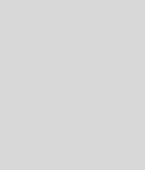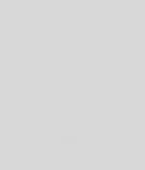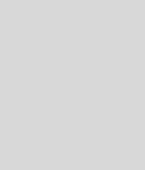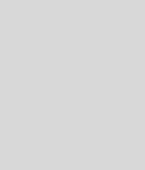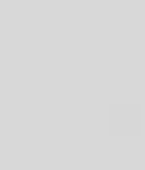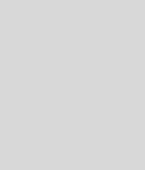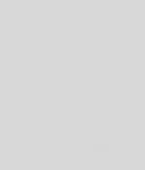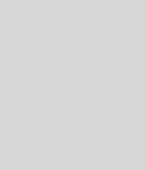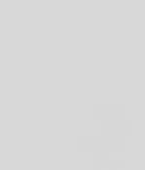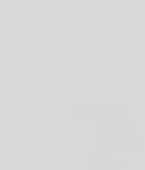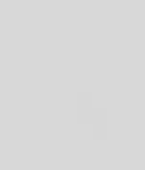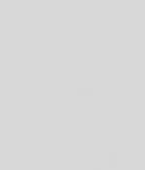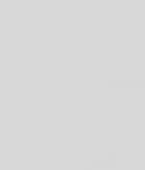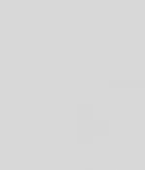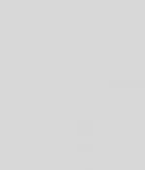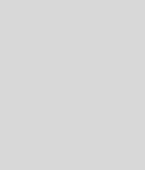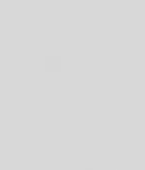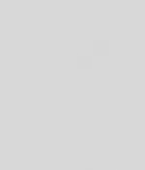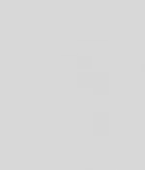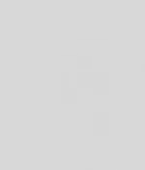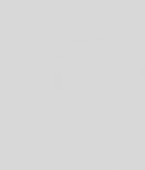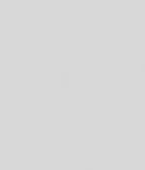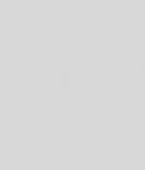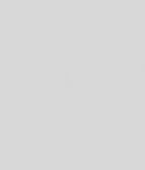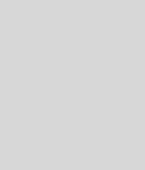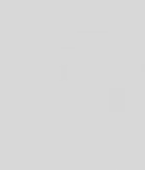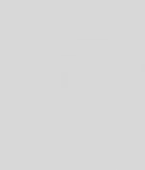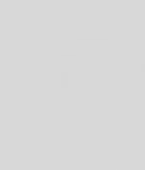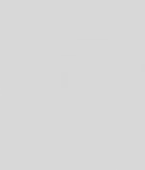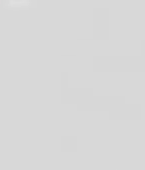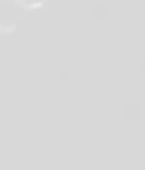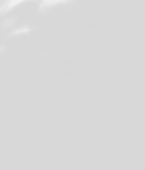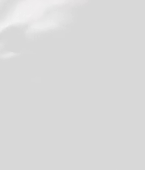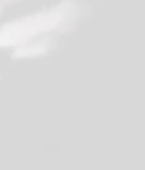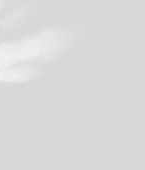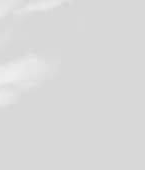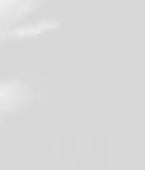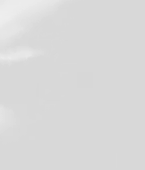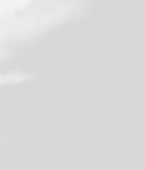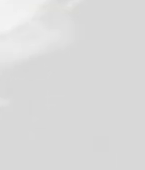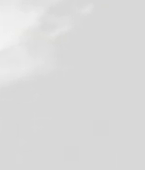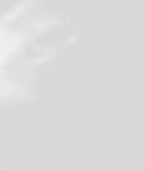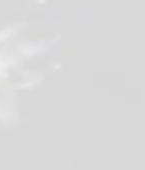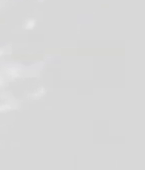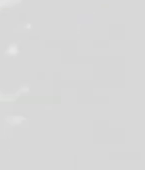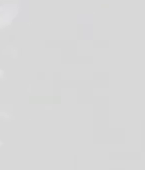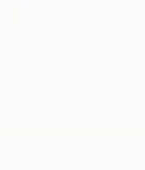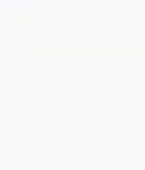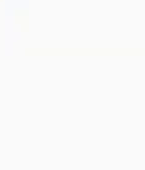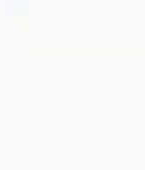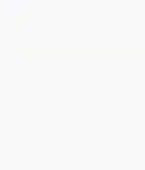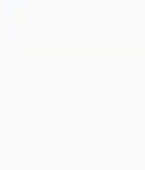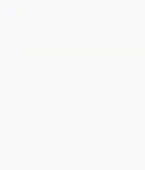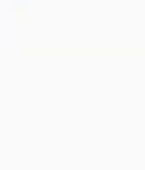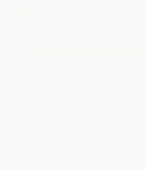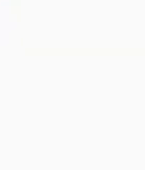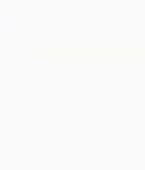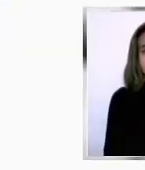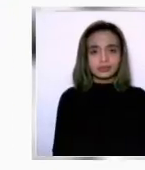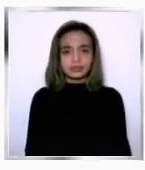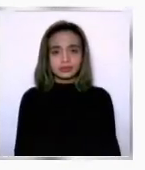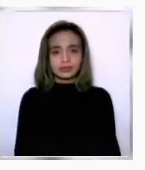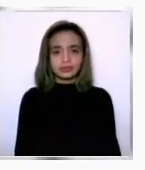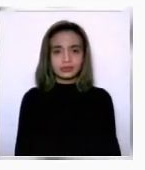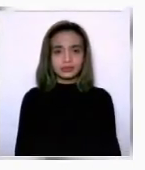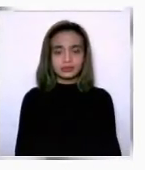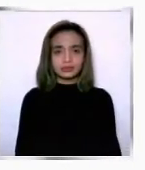ang ulat panahon ni GMA resident meteorologist na Daniel Mangtani Cruz. Mga kapuso,